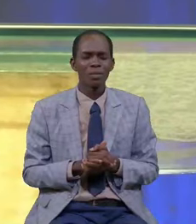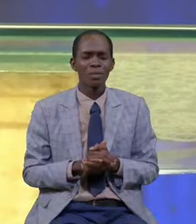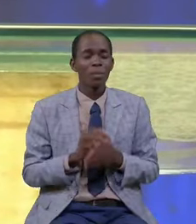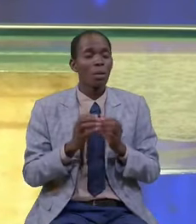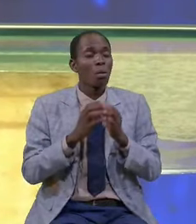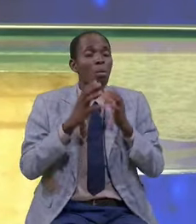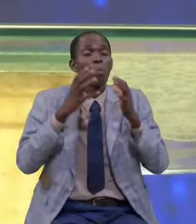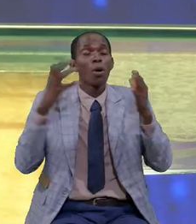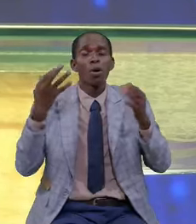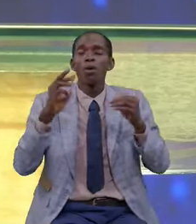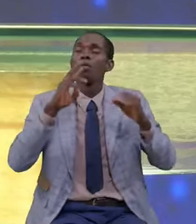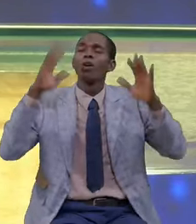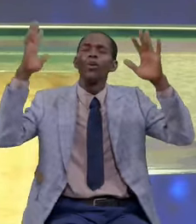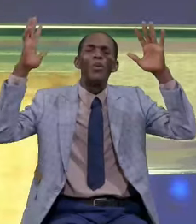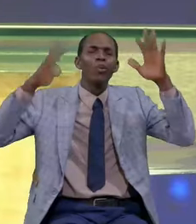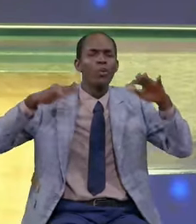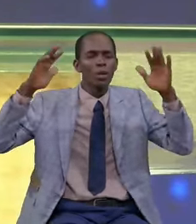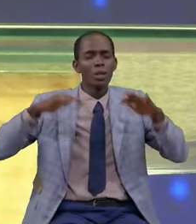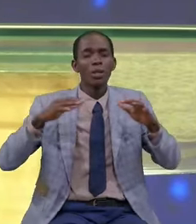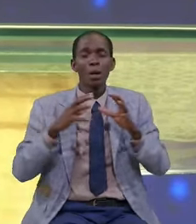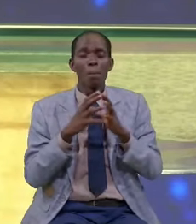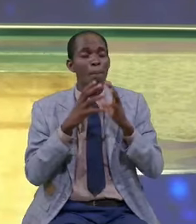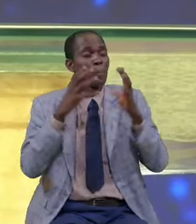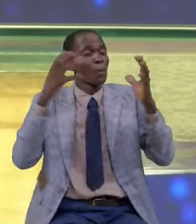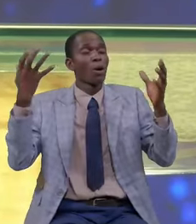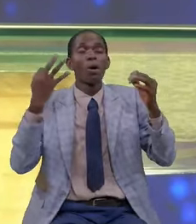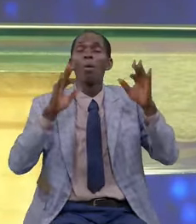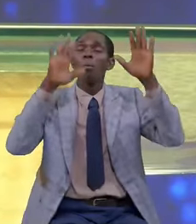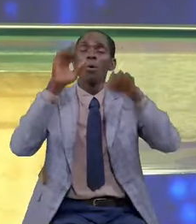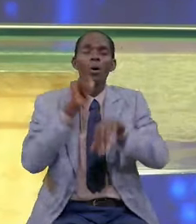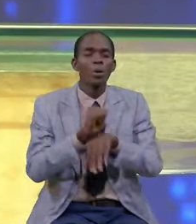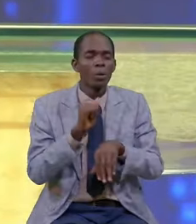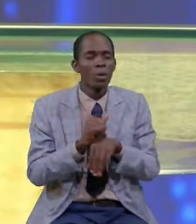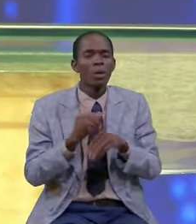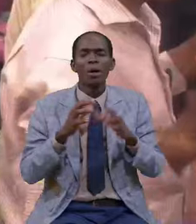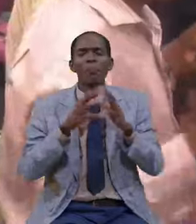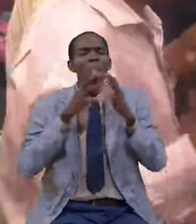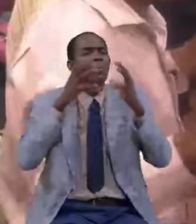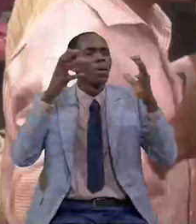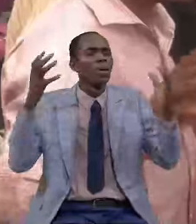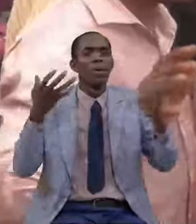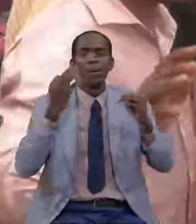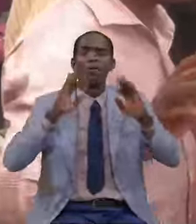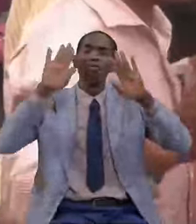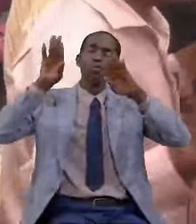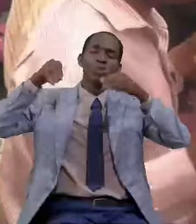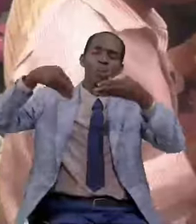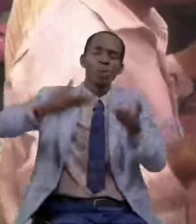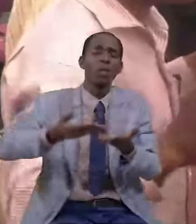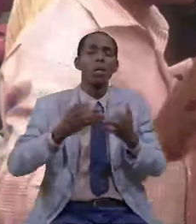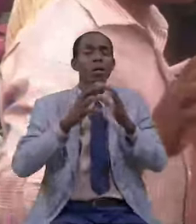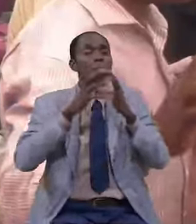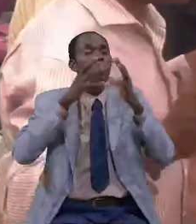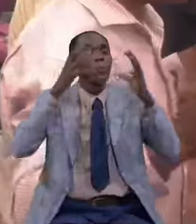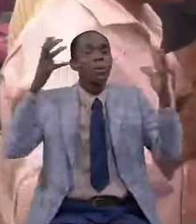L'abondance, une abondance de pluie, l'abondance de miracles, abondance de provisions,